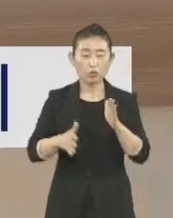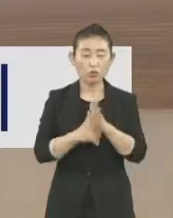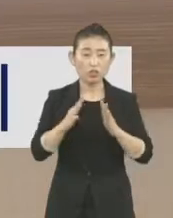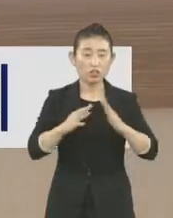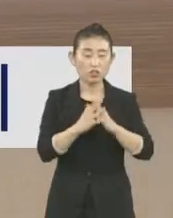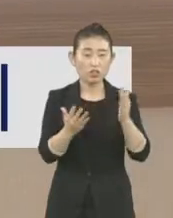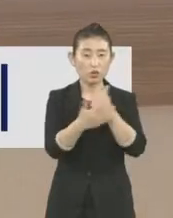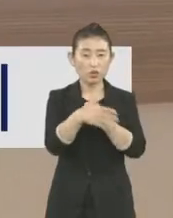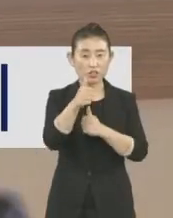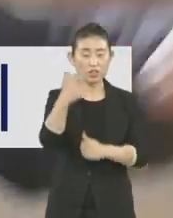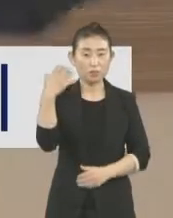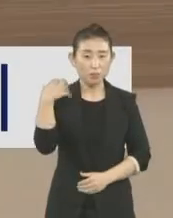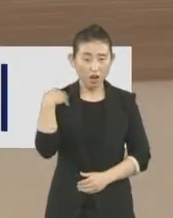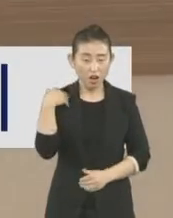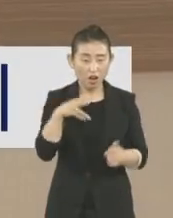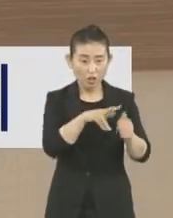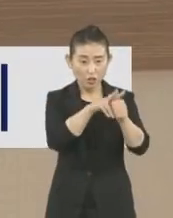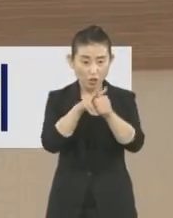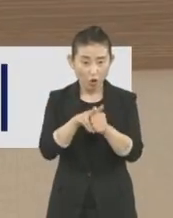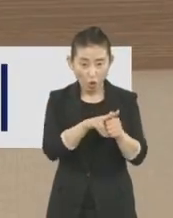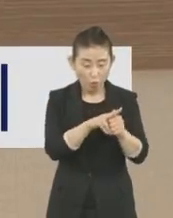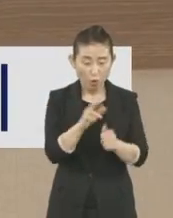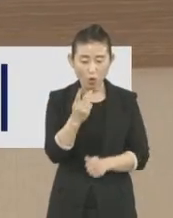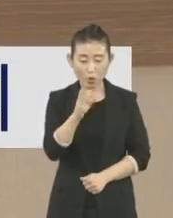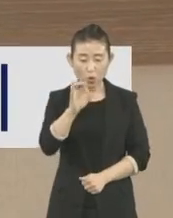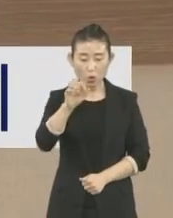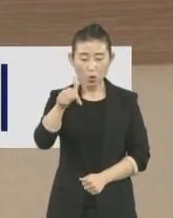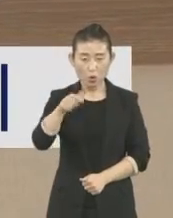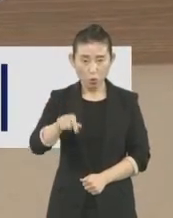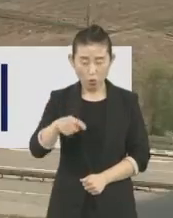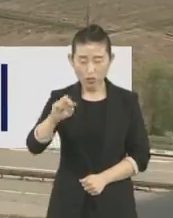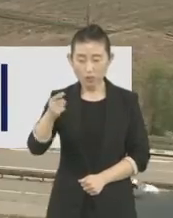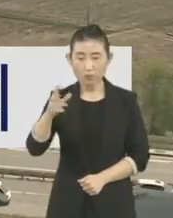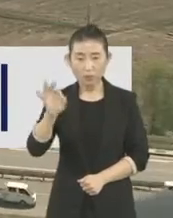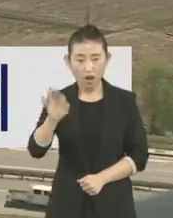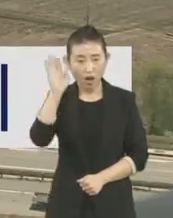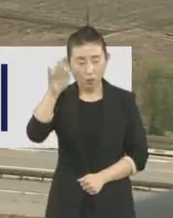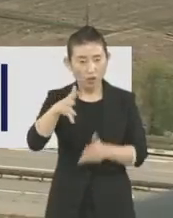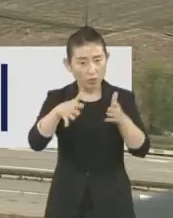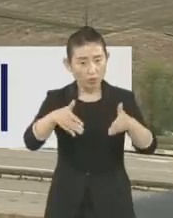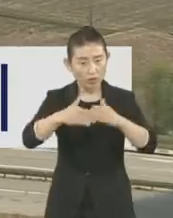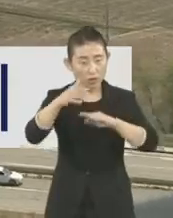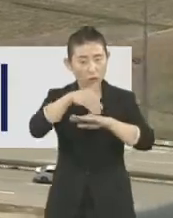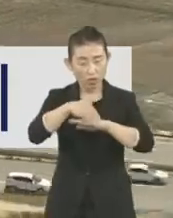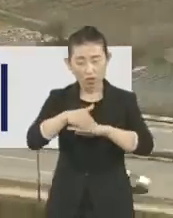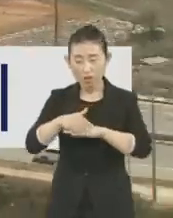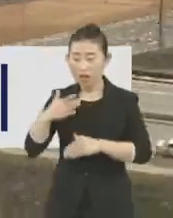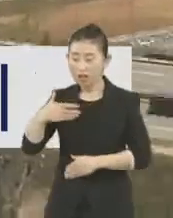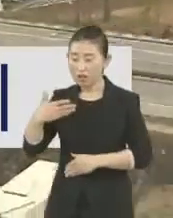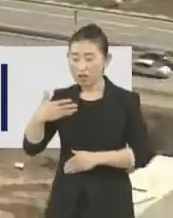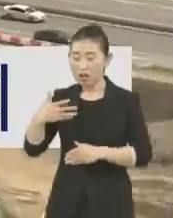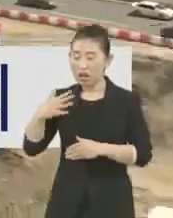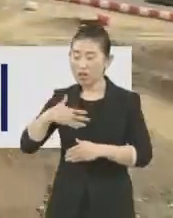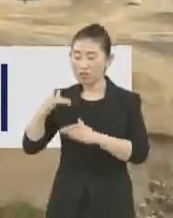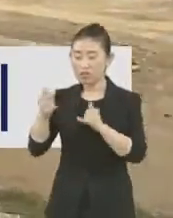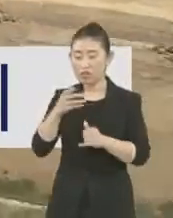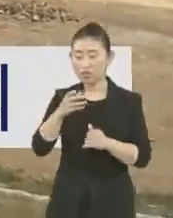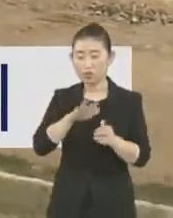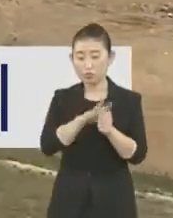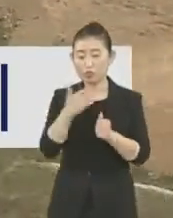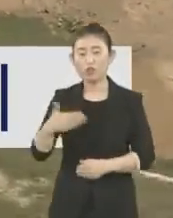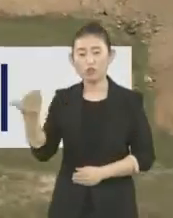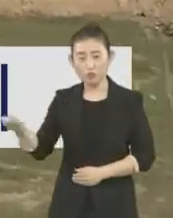위원장 재임 당시 입수한 천안 용 국지 9화 심방 지고 관련 시 개발계획을 지인에게 알려준 것으로 보고 있으며